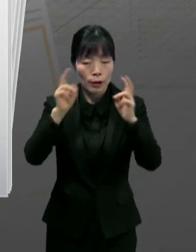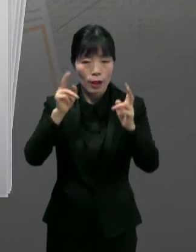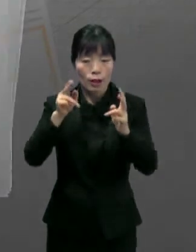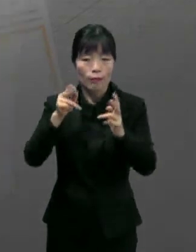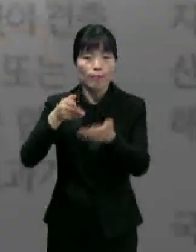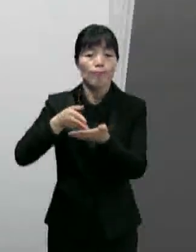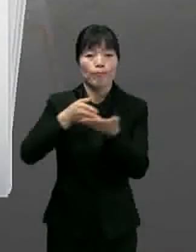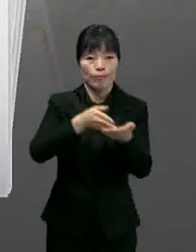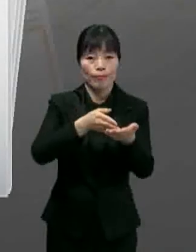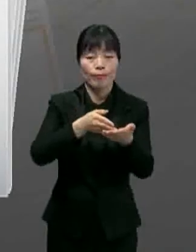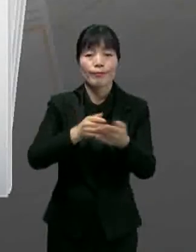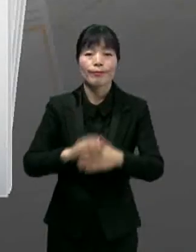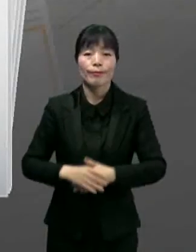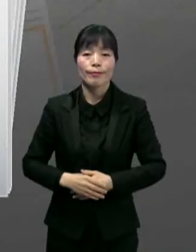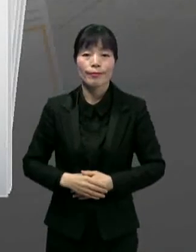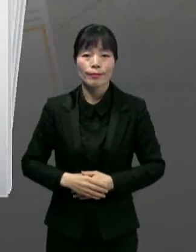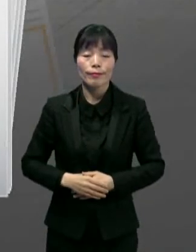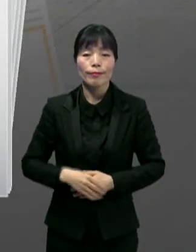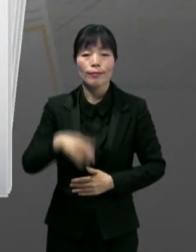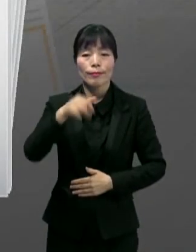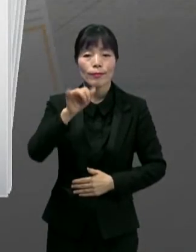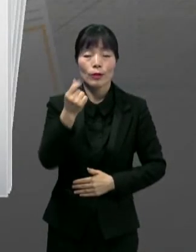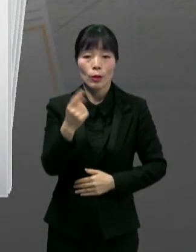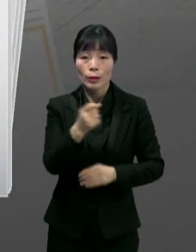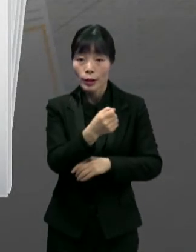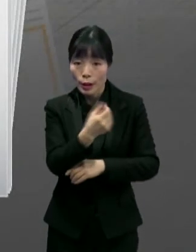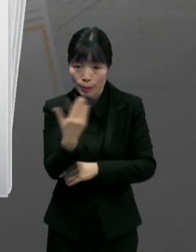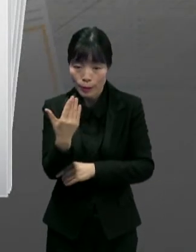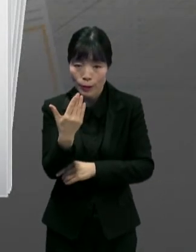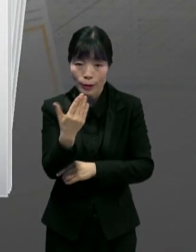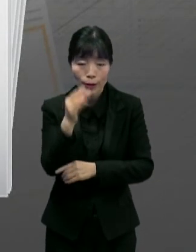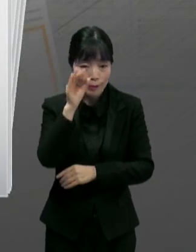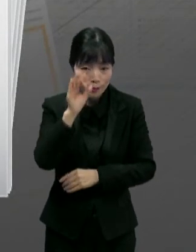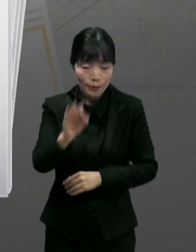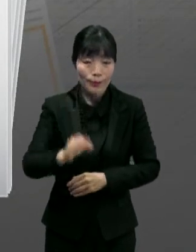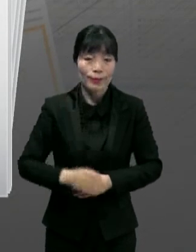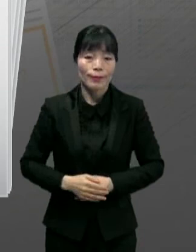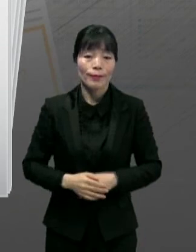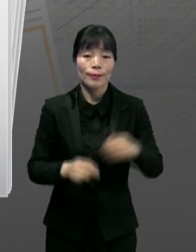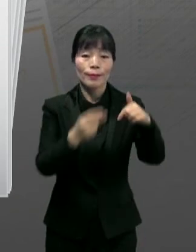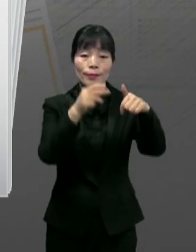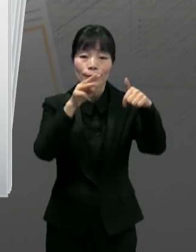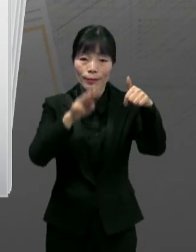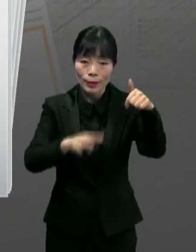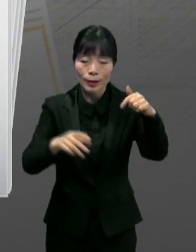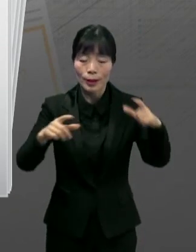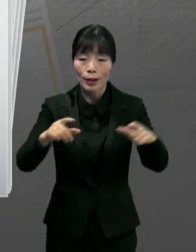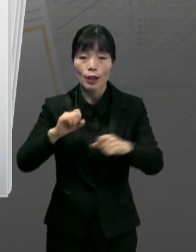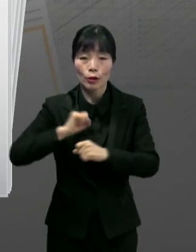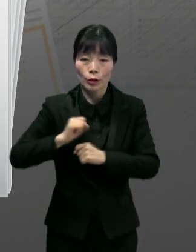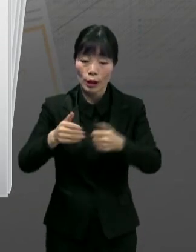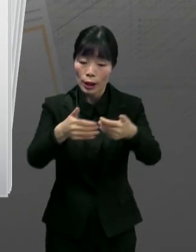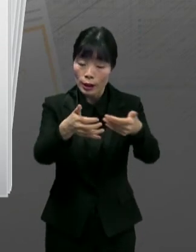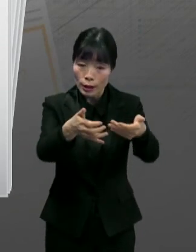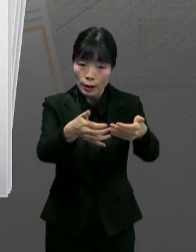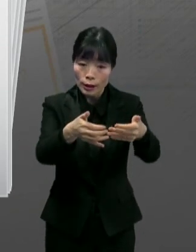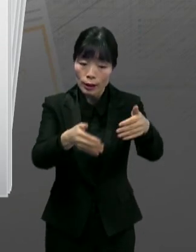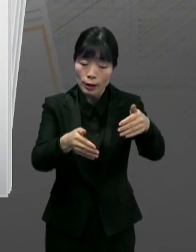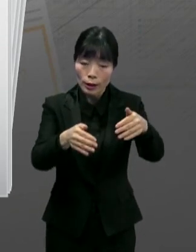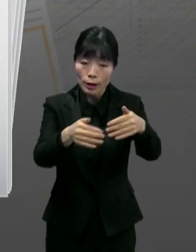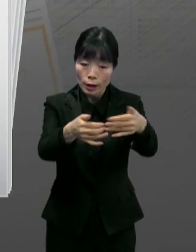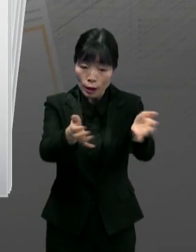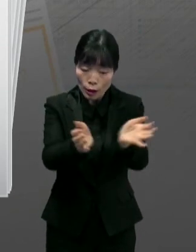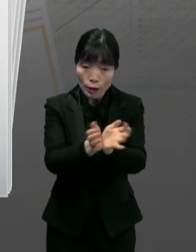전했습니다. 다음은 기후일보 소식 자세히 알아봅니다. 인천 지역 내 군사시설 보호구역 17만